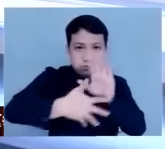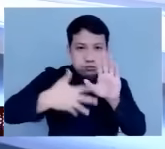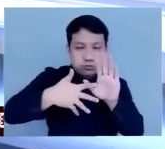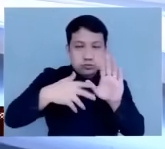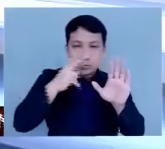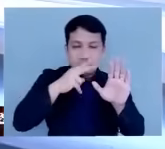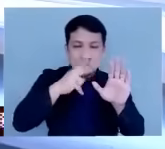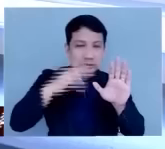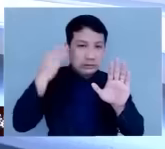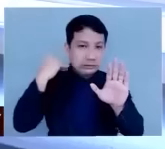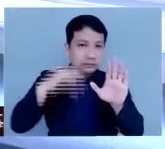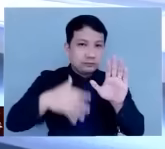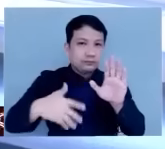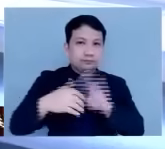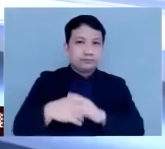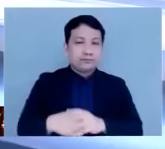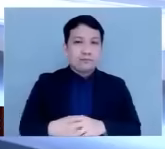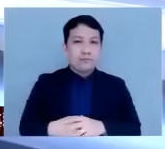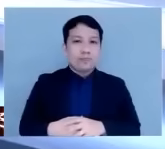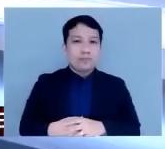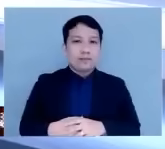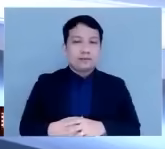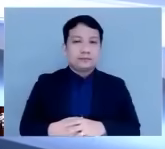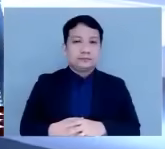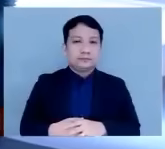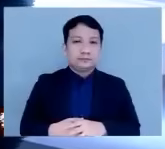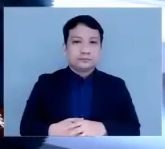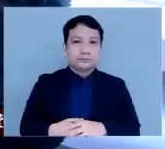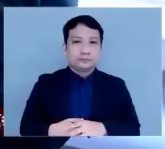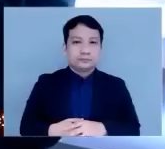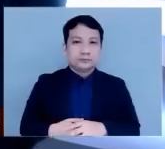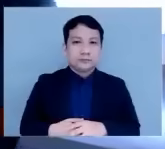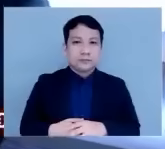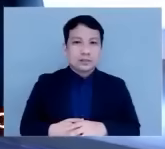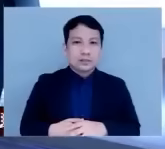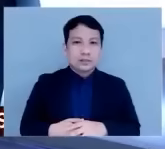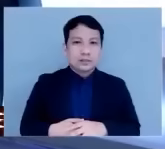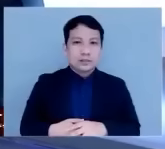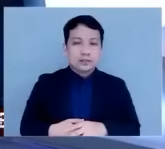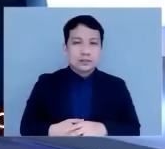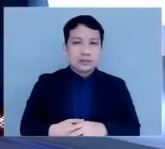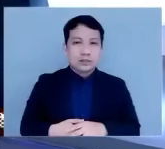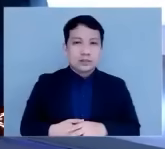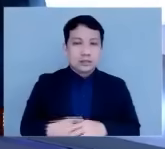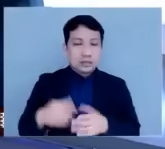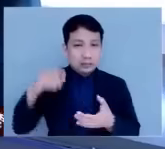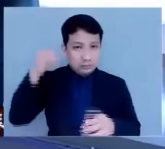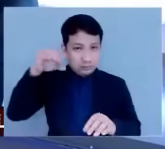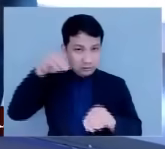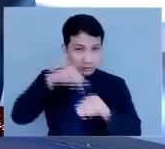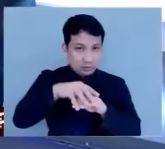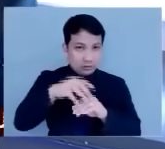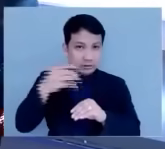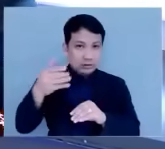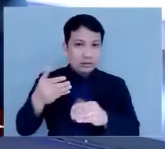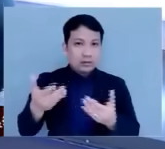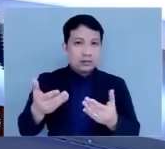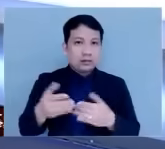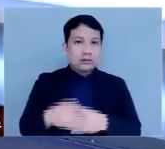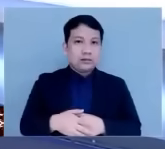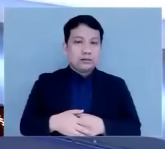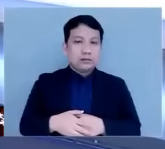at Mindanao. Kita niyo po ang kapal-kapal po niyan. Yan po yung satellite imagery. Tignan po natin yung